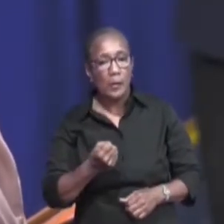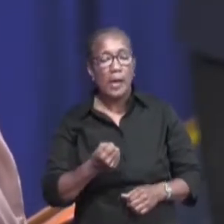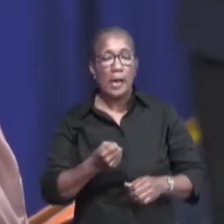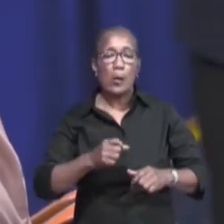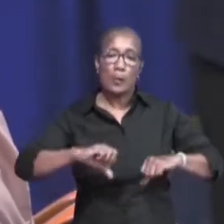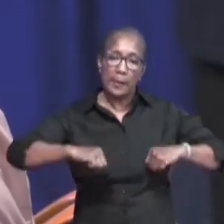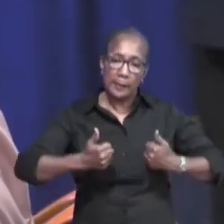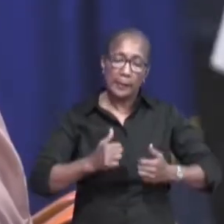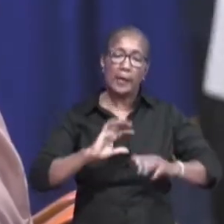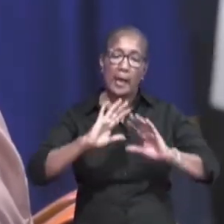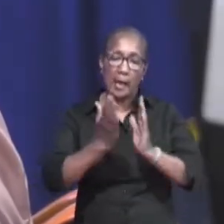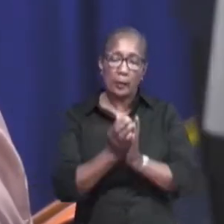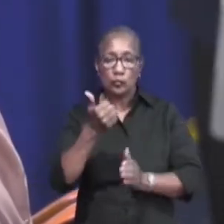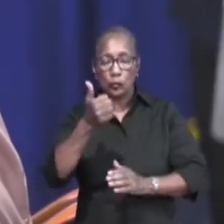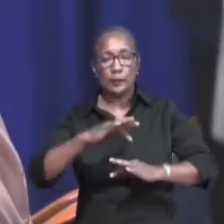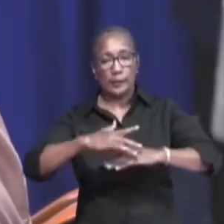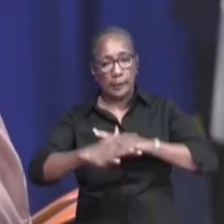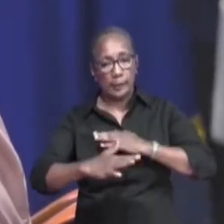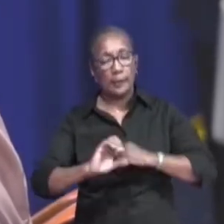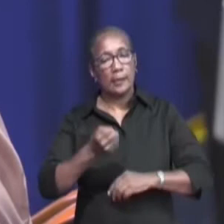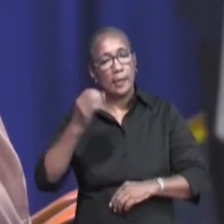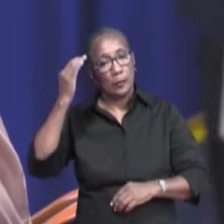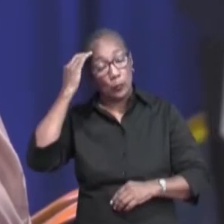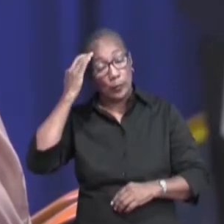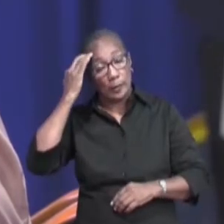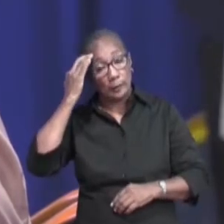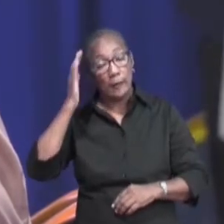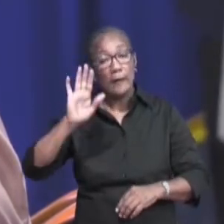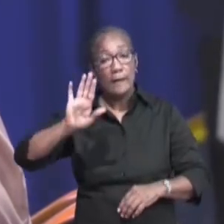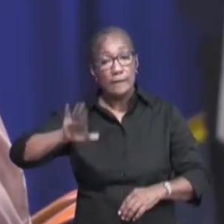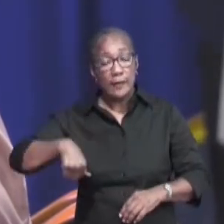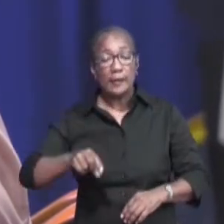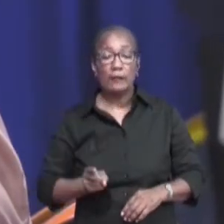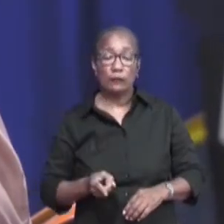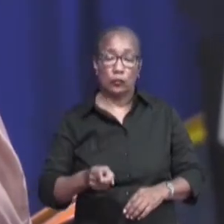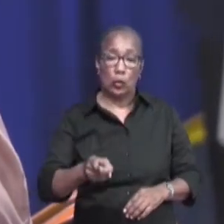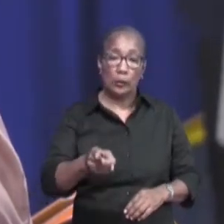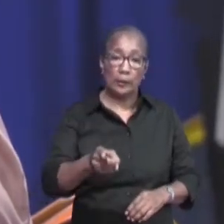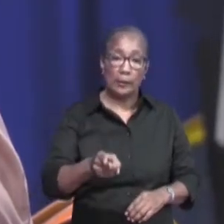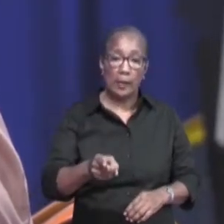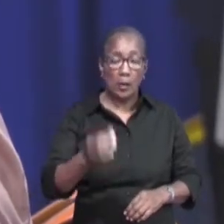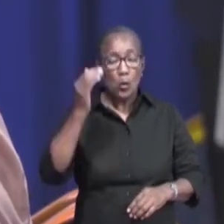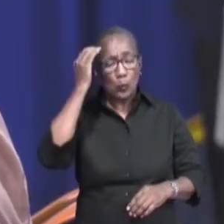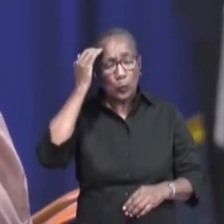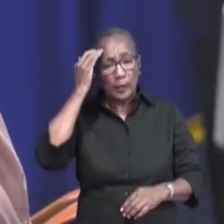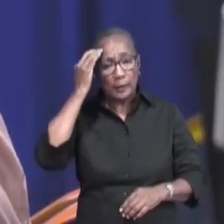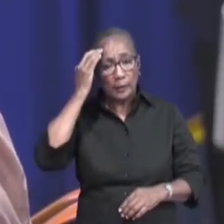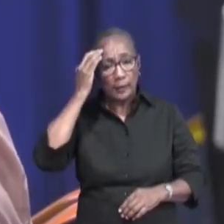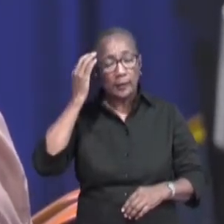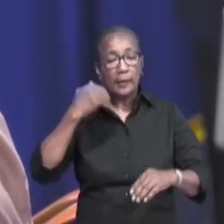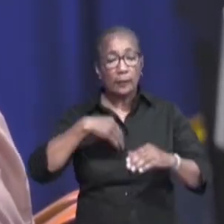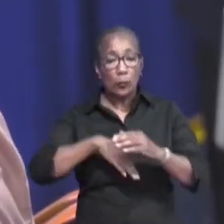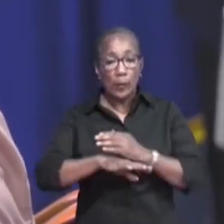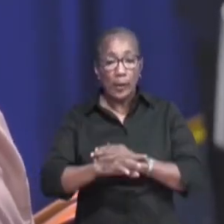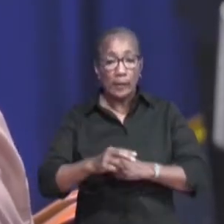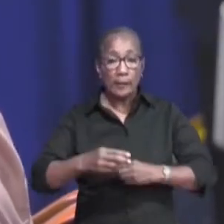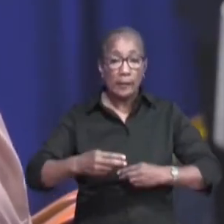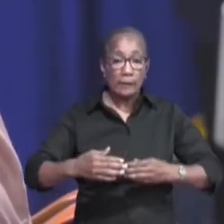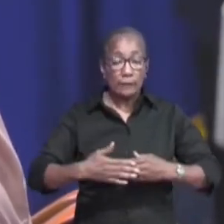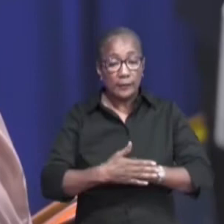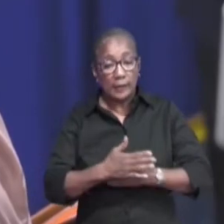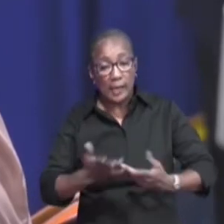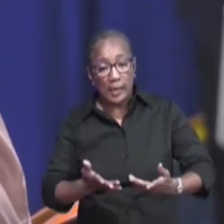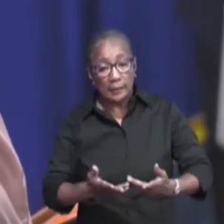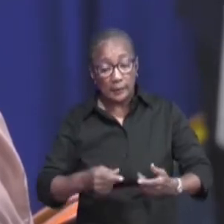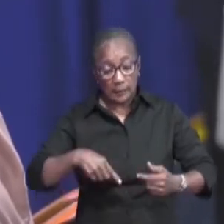skoif na nga dati unka sabi taki fanaf donderdag di umbe sabi ta kumbe de i operasi umbe abwan